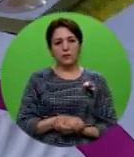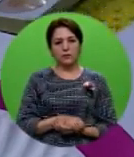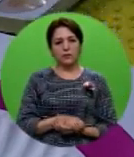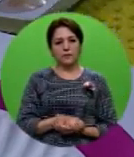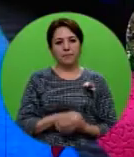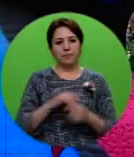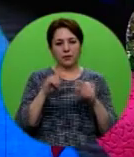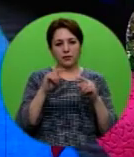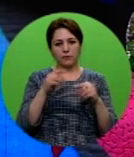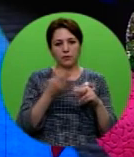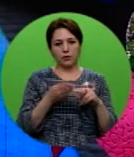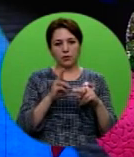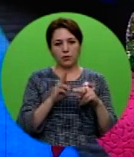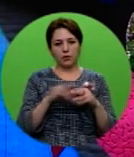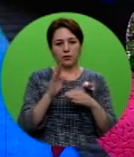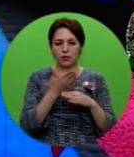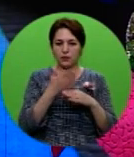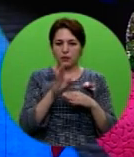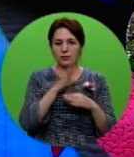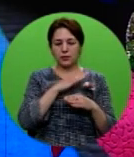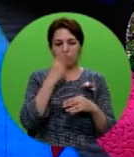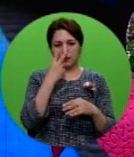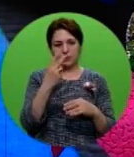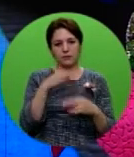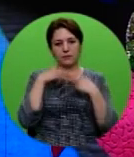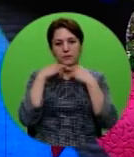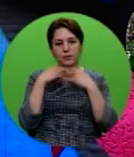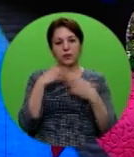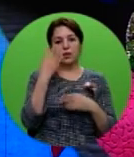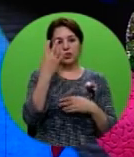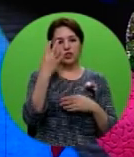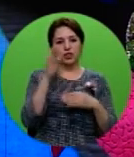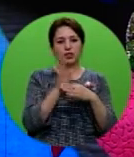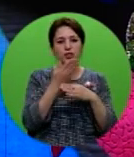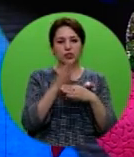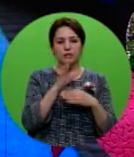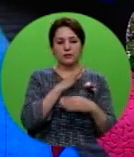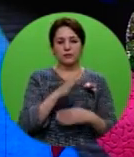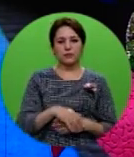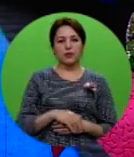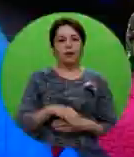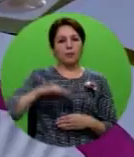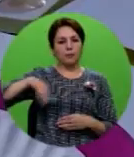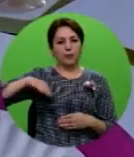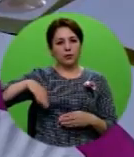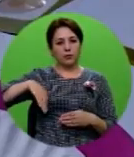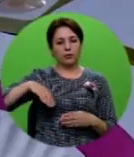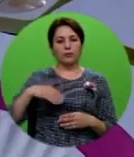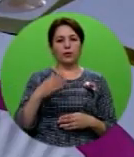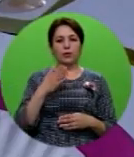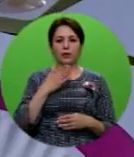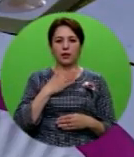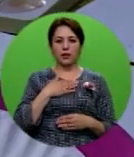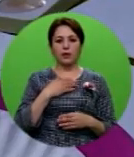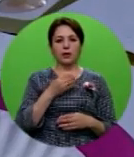Вот таким образом я разделила окружность на 4 части. Далее я хочу